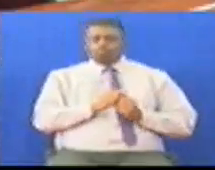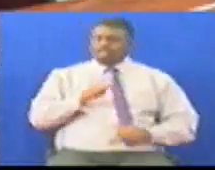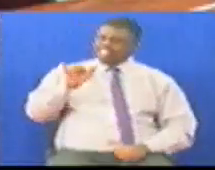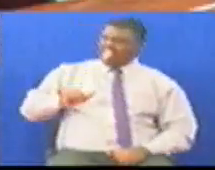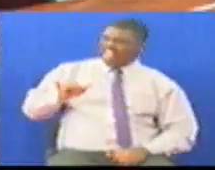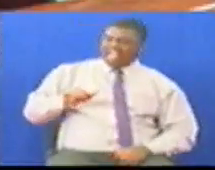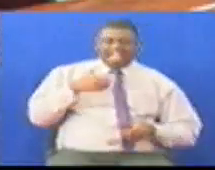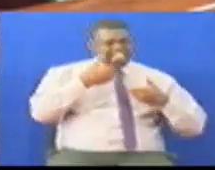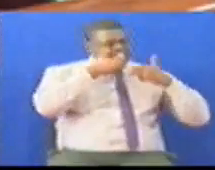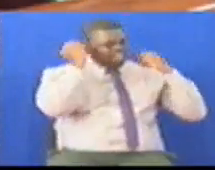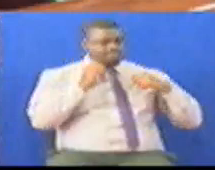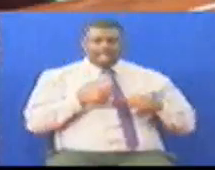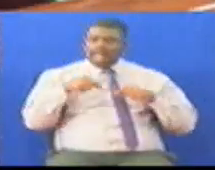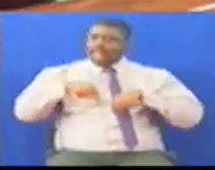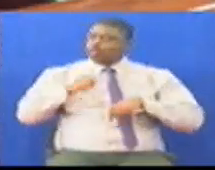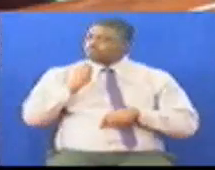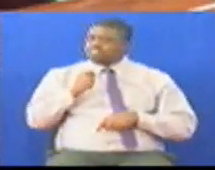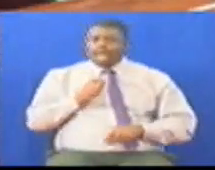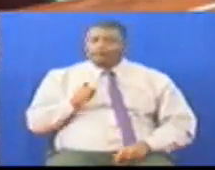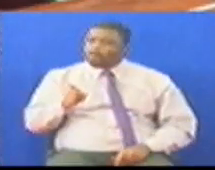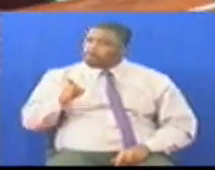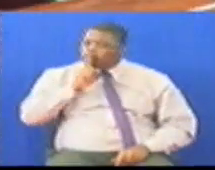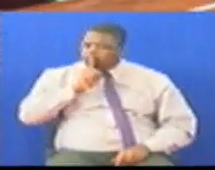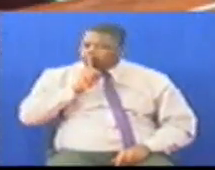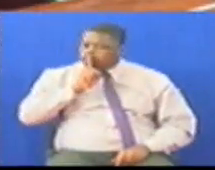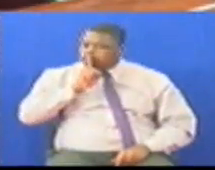Msimbazi, mbona leo kimya? Basi